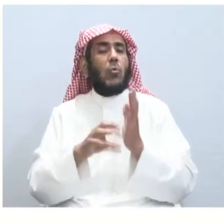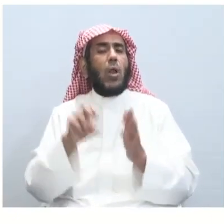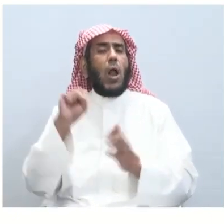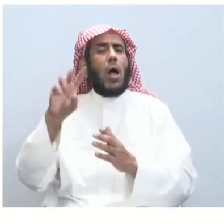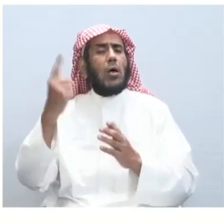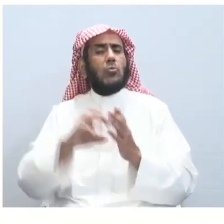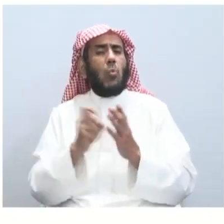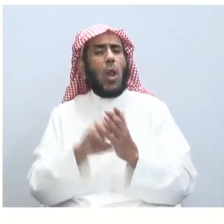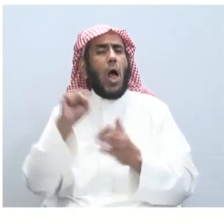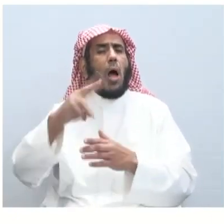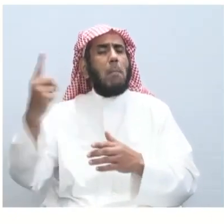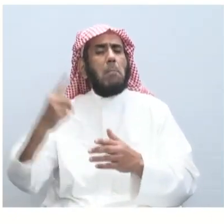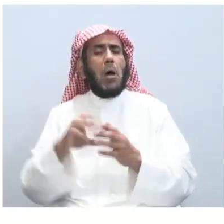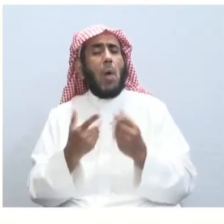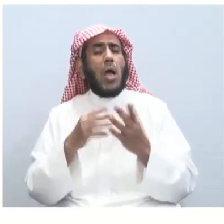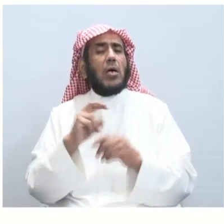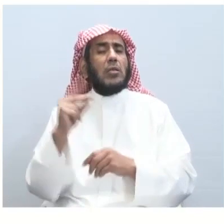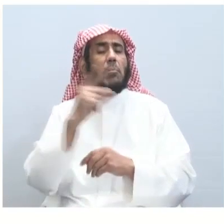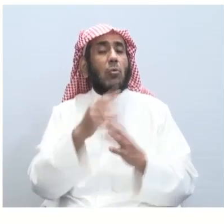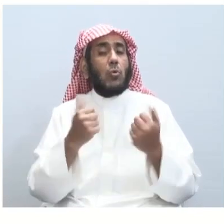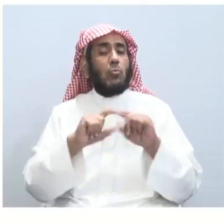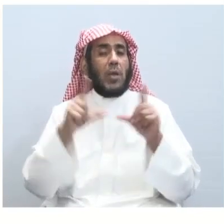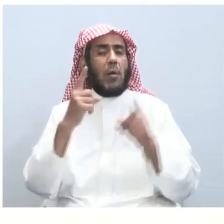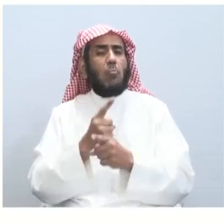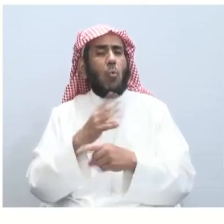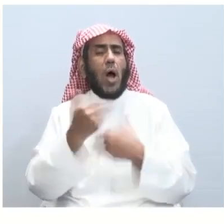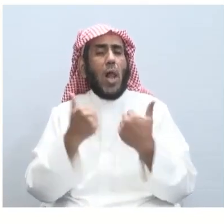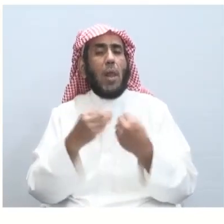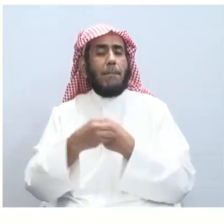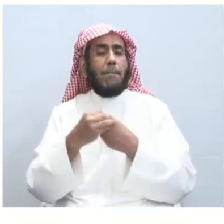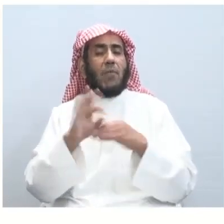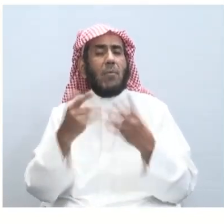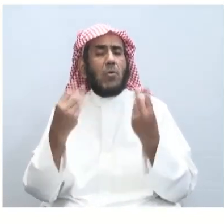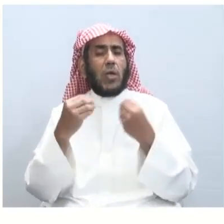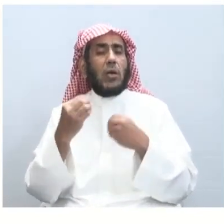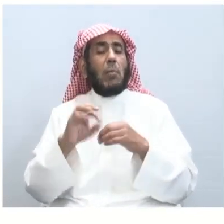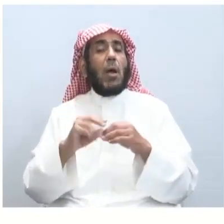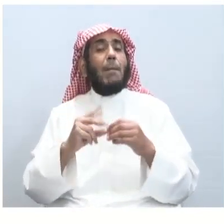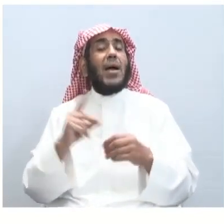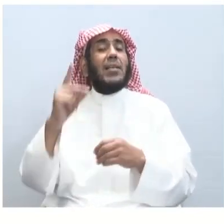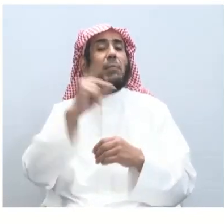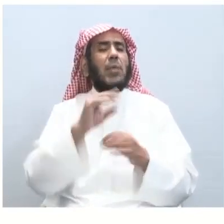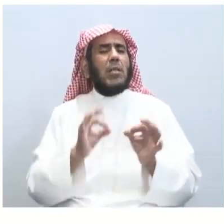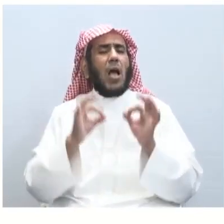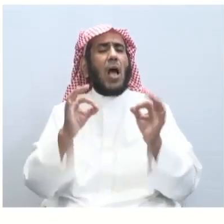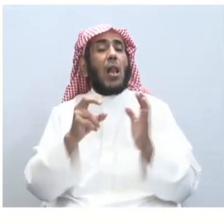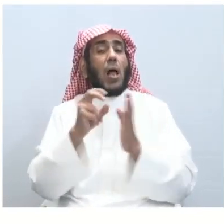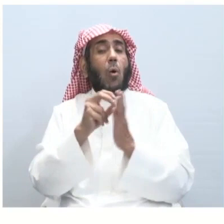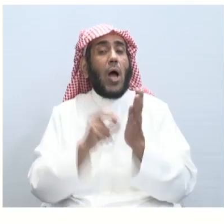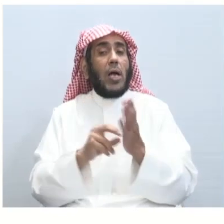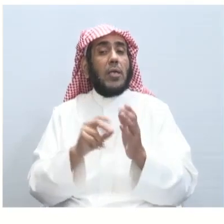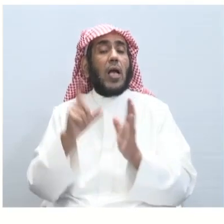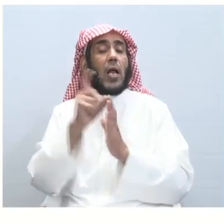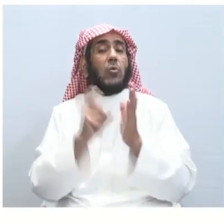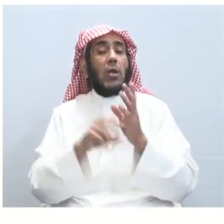ما هي طبيعتها ما اريد منك ان تبين هذا الامر فمن يذكرنا ما هي طبيعه القواعد القانونيه